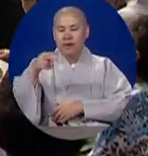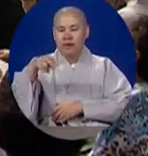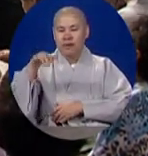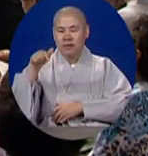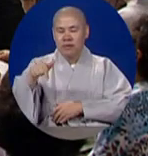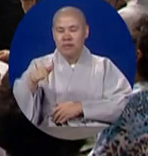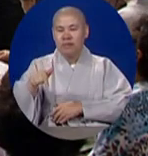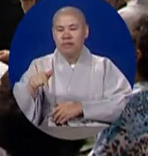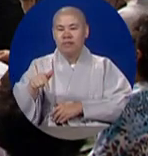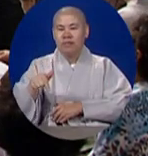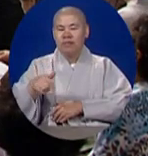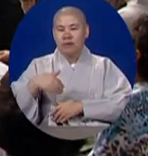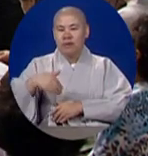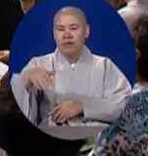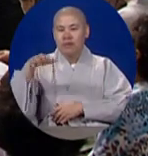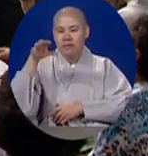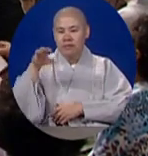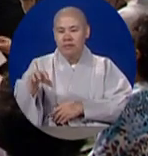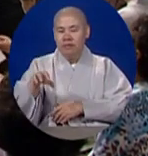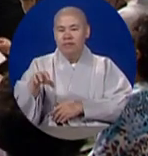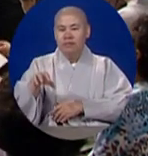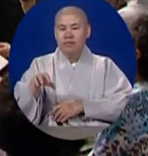팔식이 가는 곳에